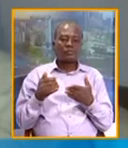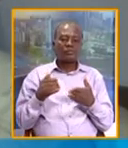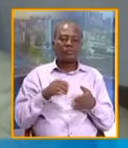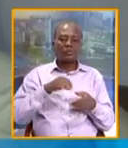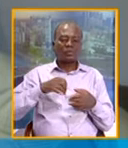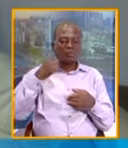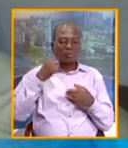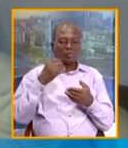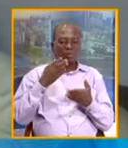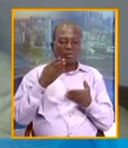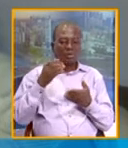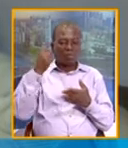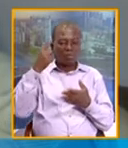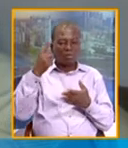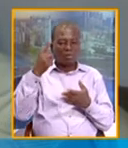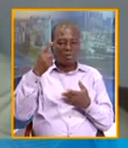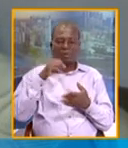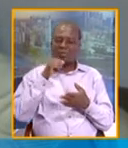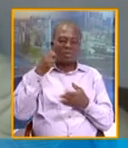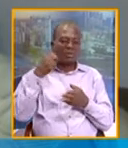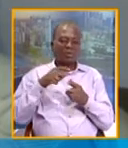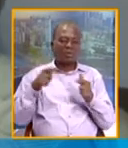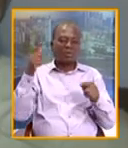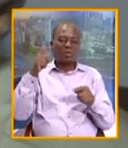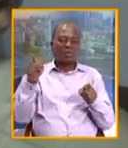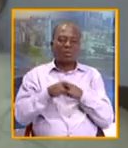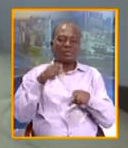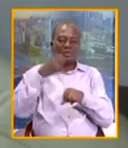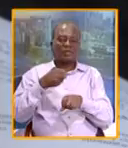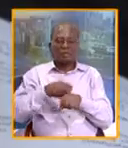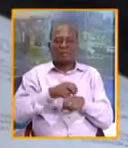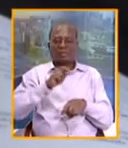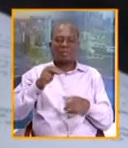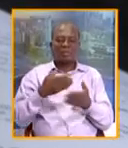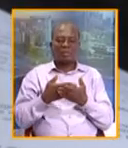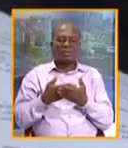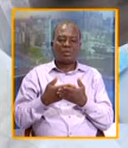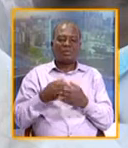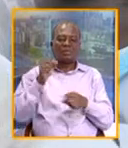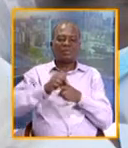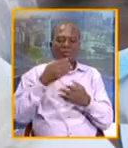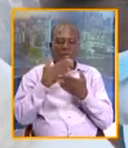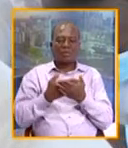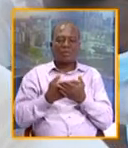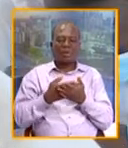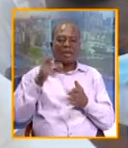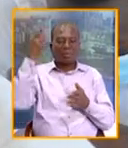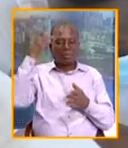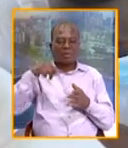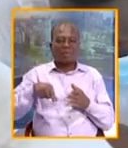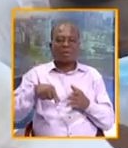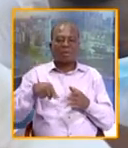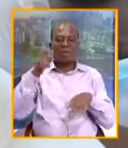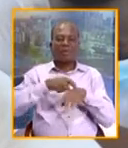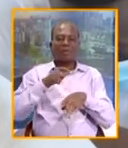contre c'est pas si difficile que ça faut c'est juste faux faux niveau quoi sujets abordables et c'est quand je passe bien pour le